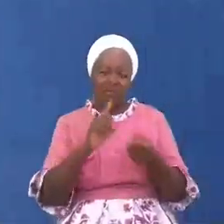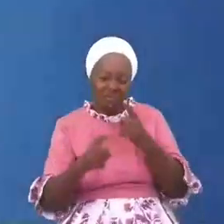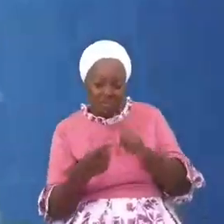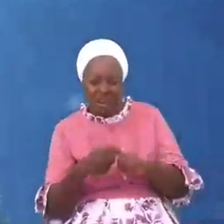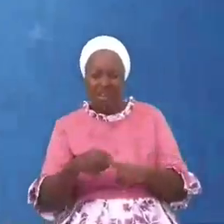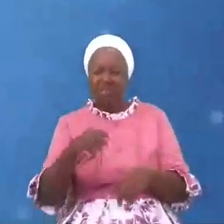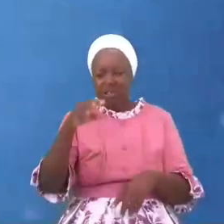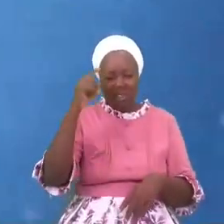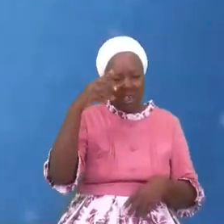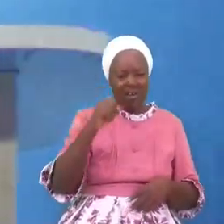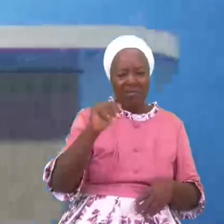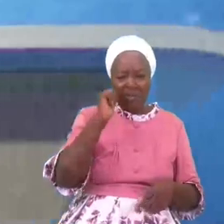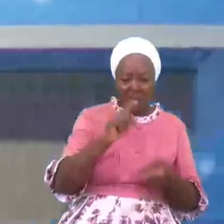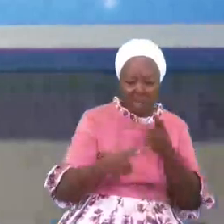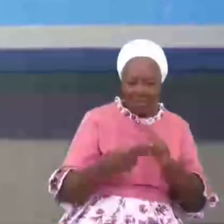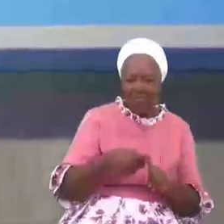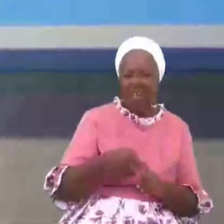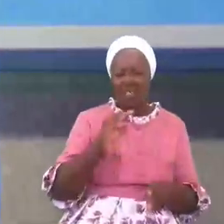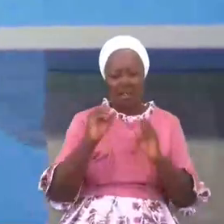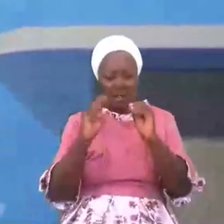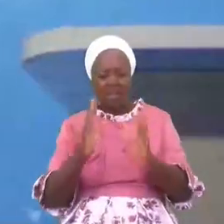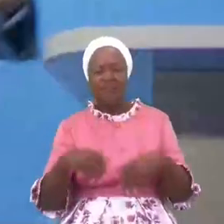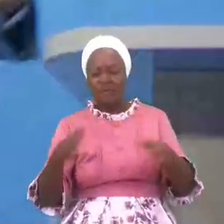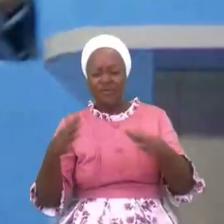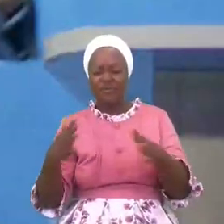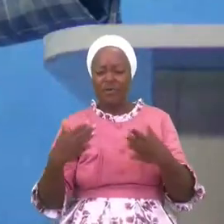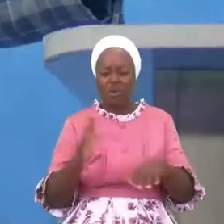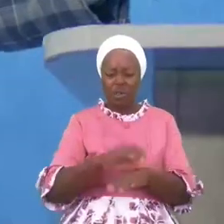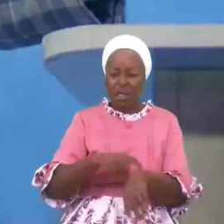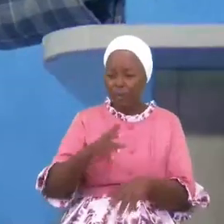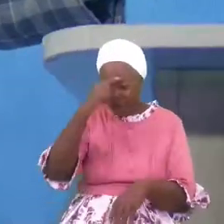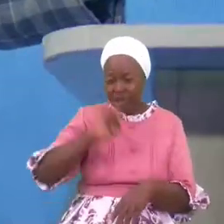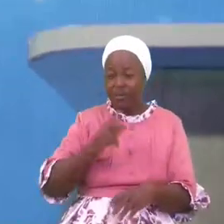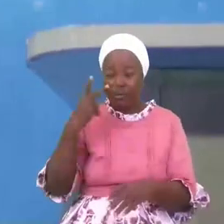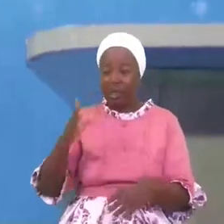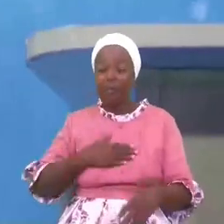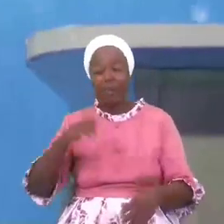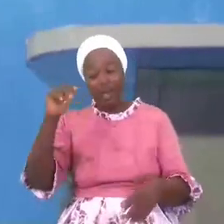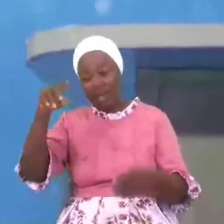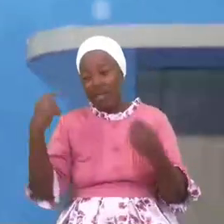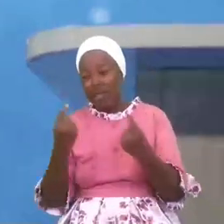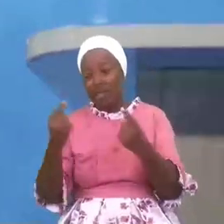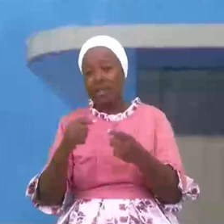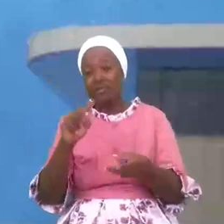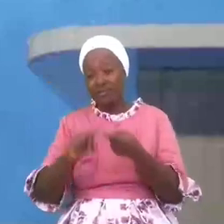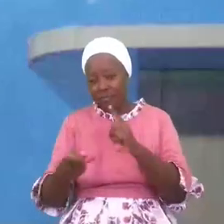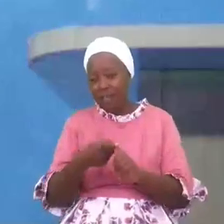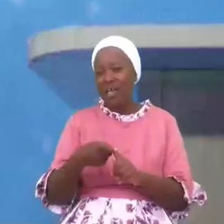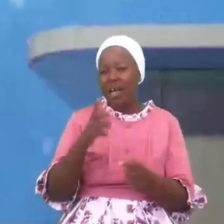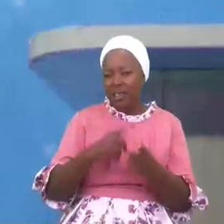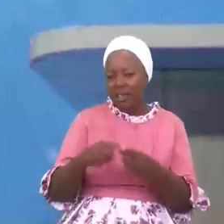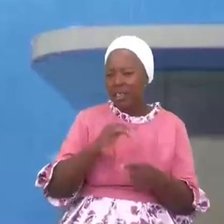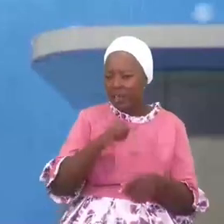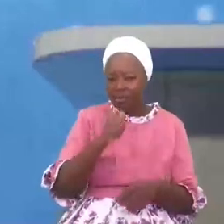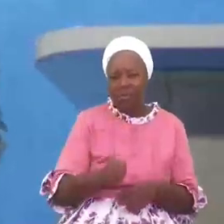copines. Il dit, enseignant, finis vite. Moi, j'ai un autre rendez-vous là avec mon partenaire de péché. Et parce qu'il ne prêtait